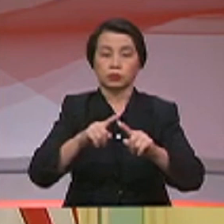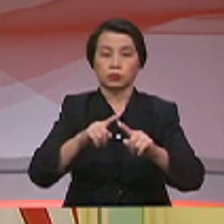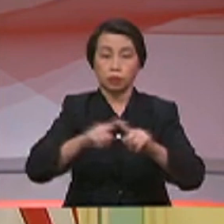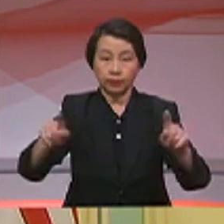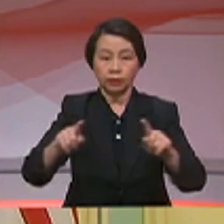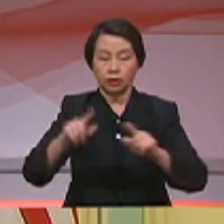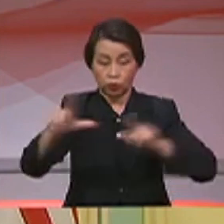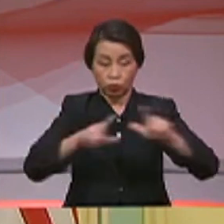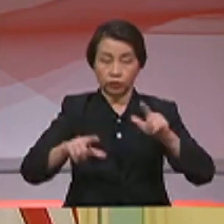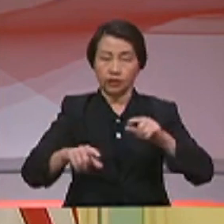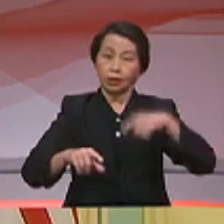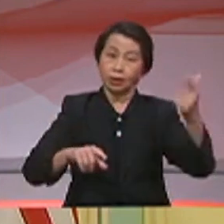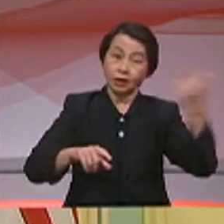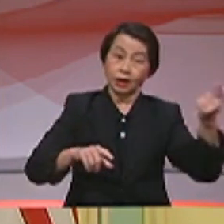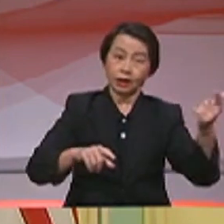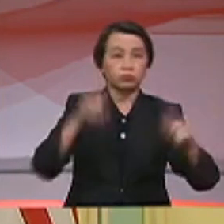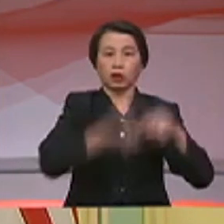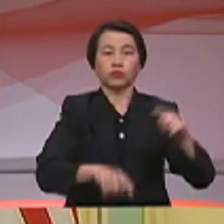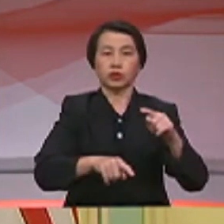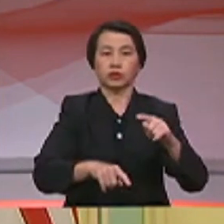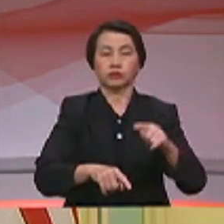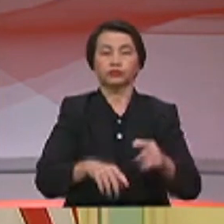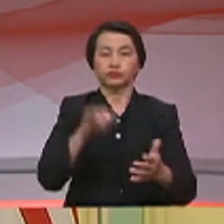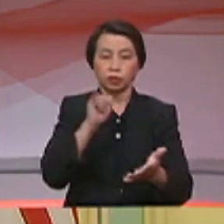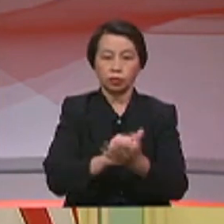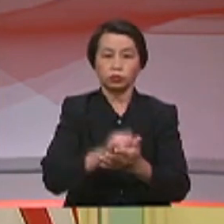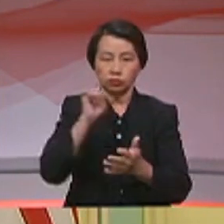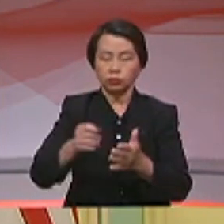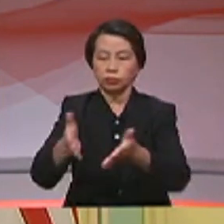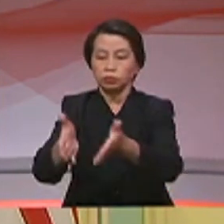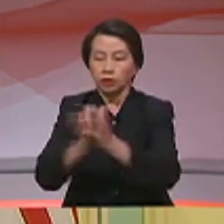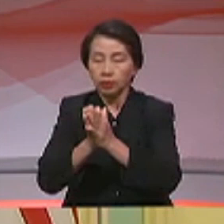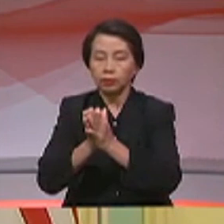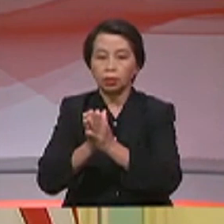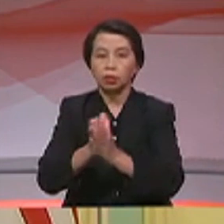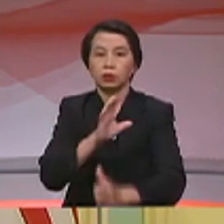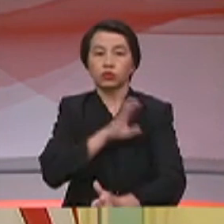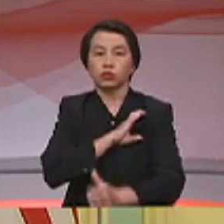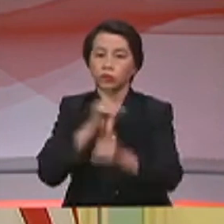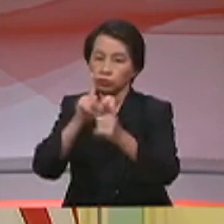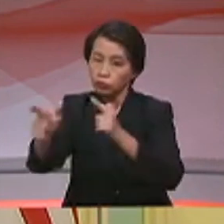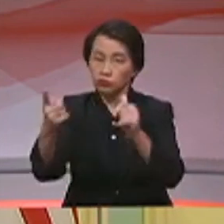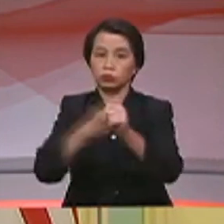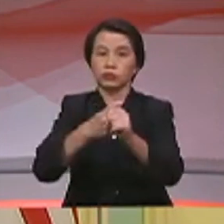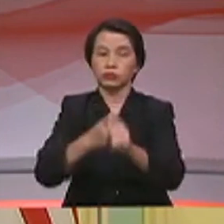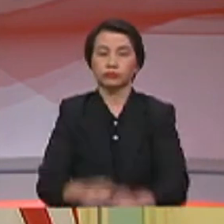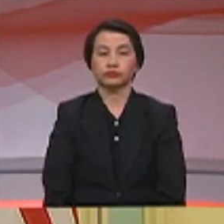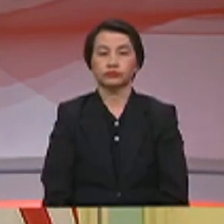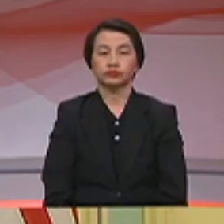lori-lori lain selain daripada barang keperluan. Itu pun perlu mendapatkan kebenaran daripada pihak berkuasa.